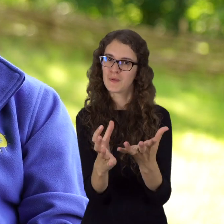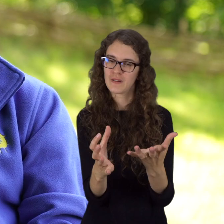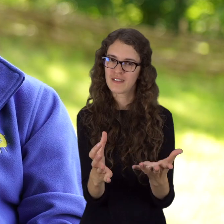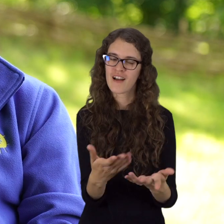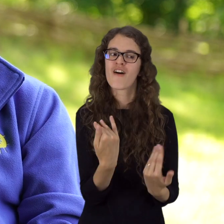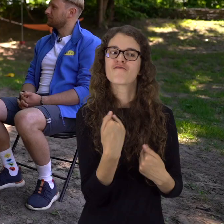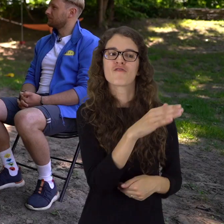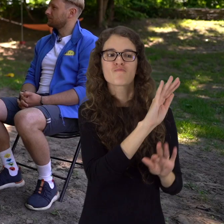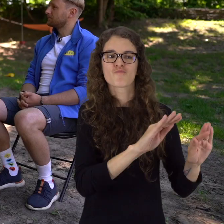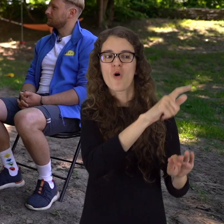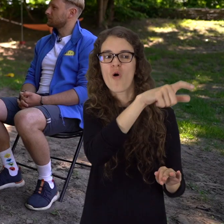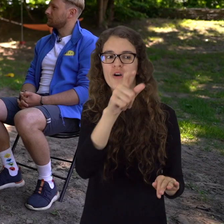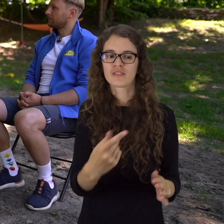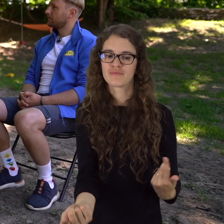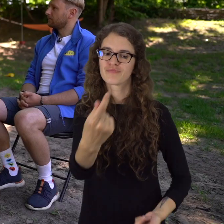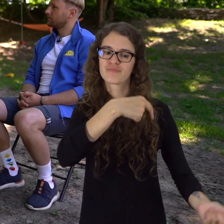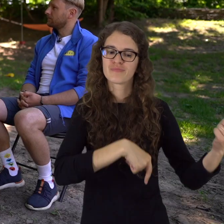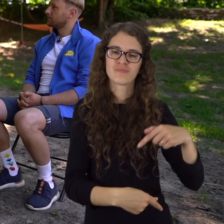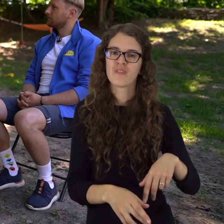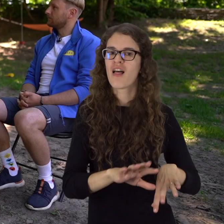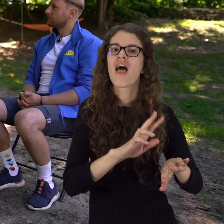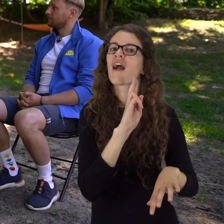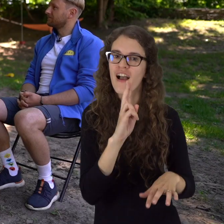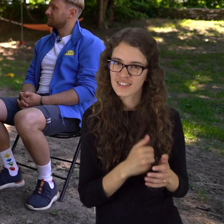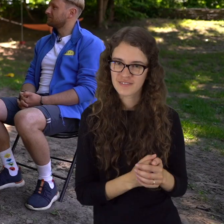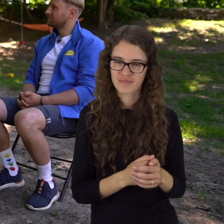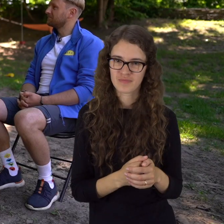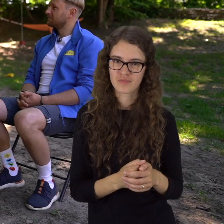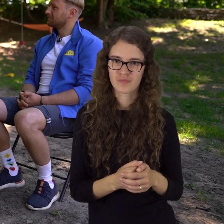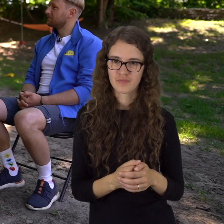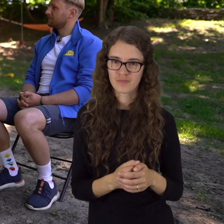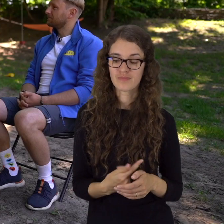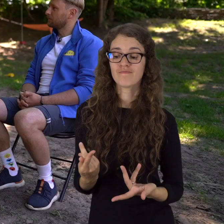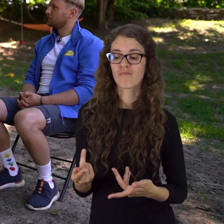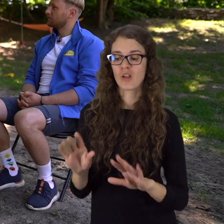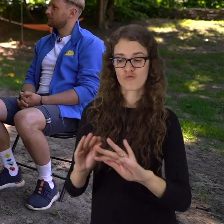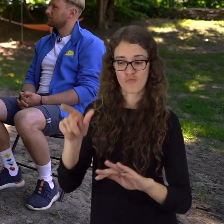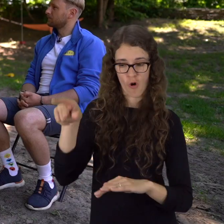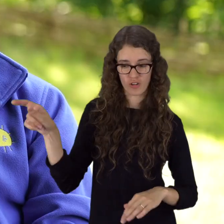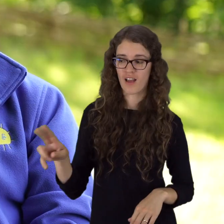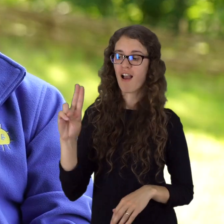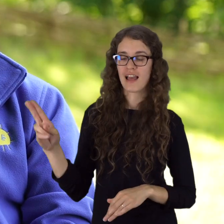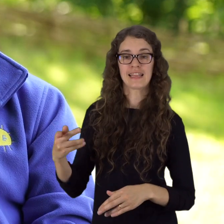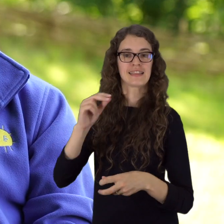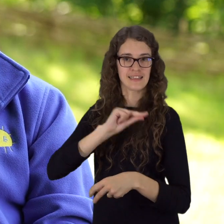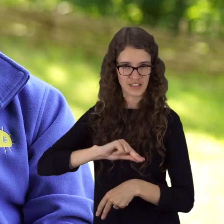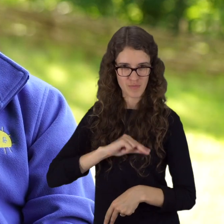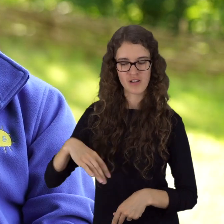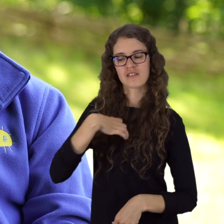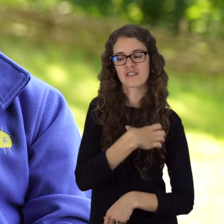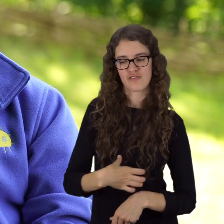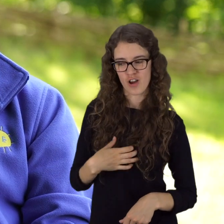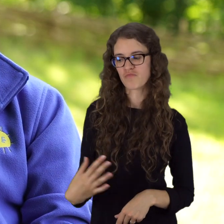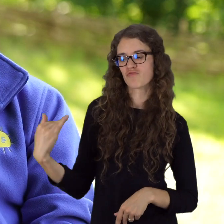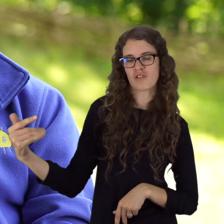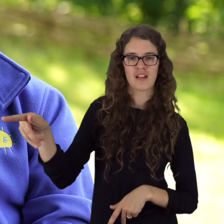moksleivius prijungti. Tai kokie čia bet ugdytojai susirenka ir ko jūs tikitės iš žmonių, kurie čia dirba? Iš žmonių, kurie čia